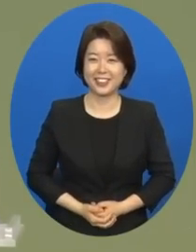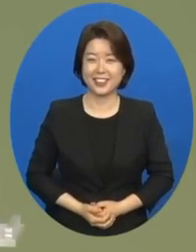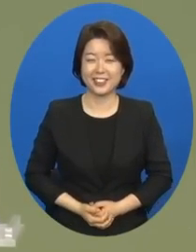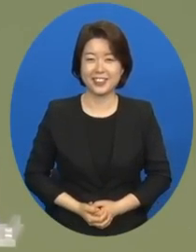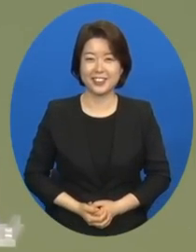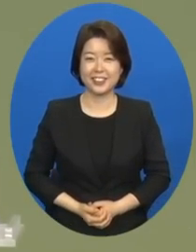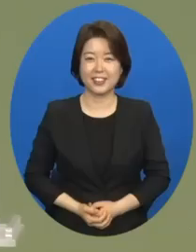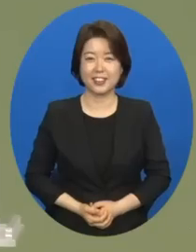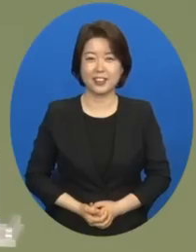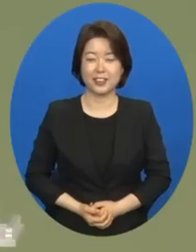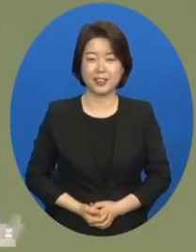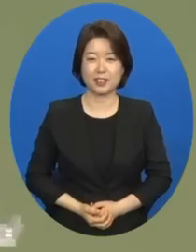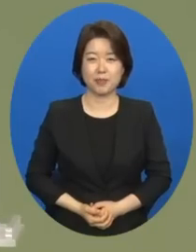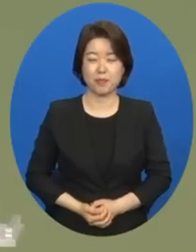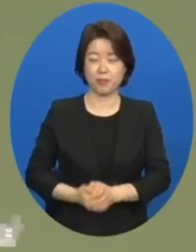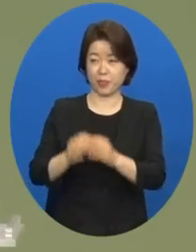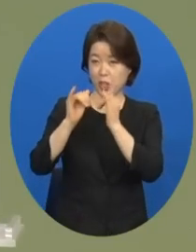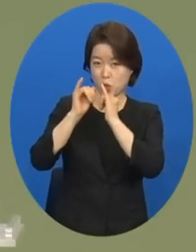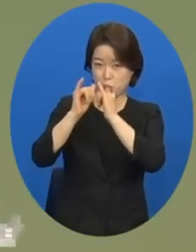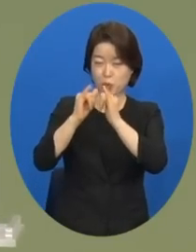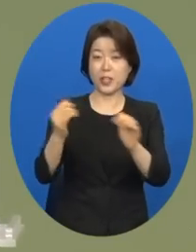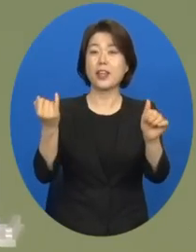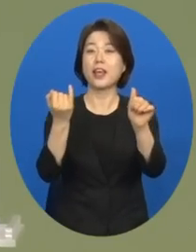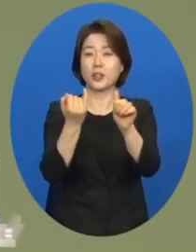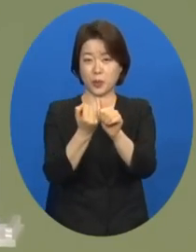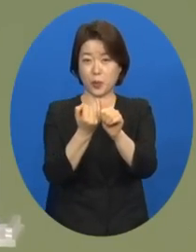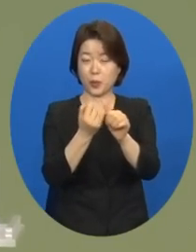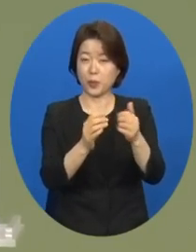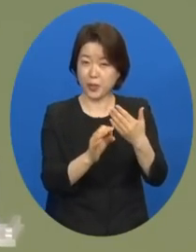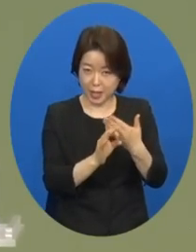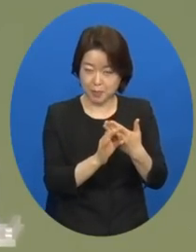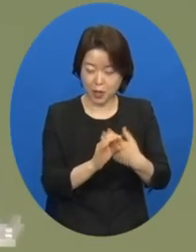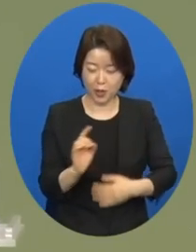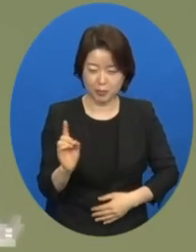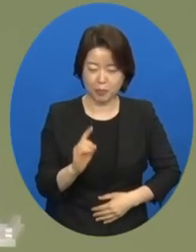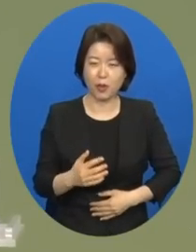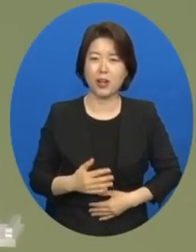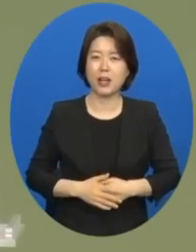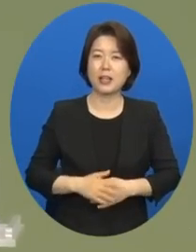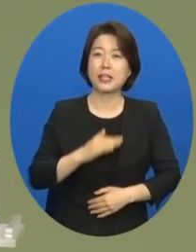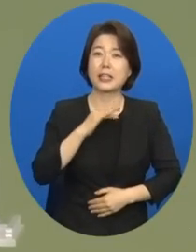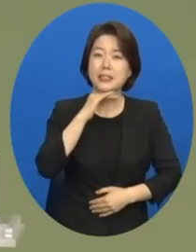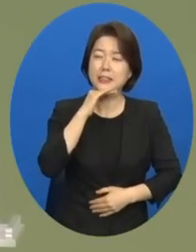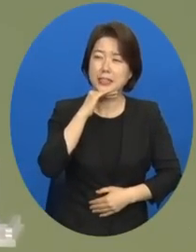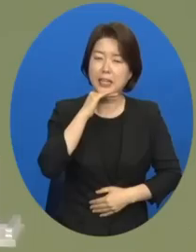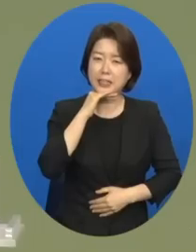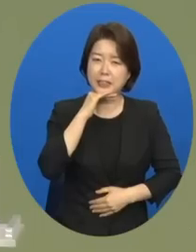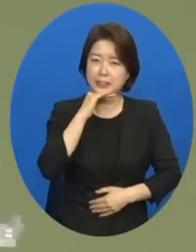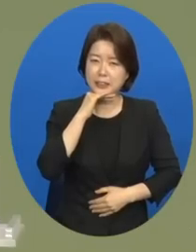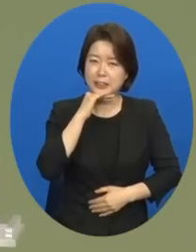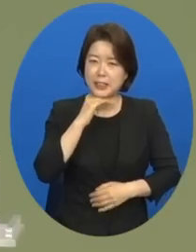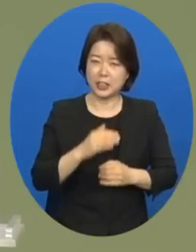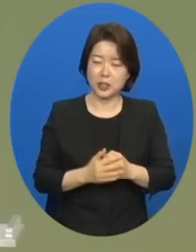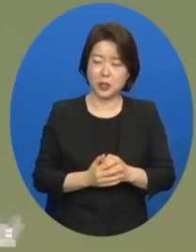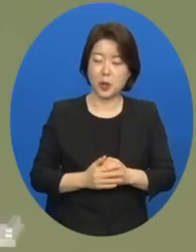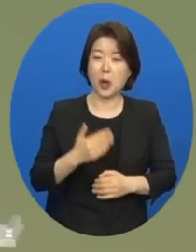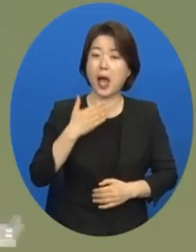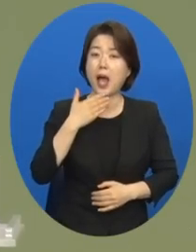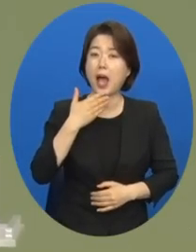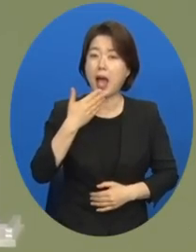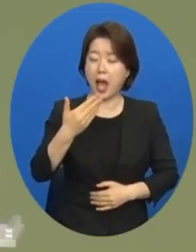그 위대한 결혼하면 어떤 그 나이 마흔에 9살 그 연하의